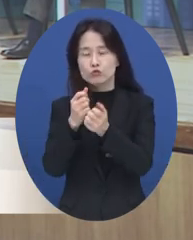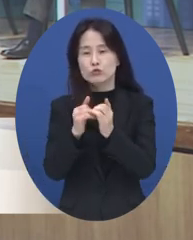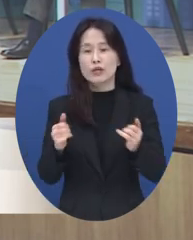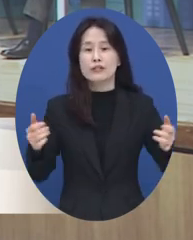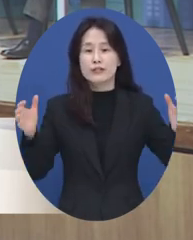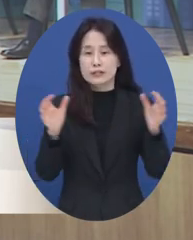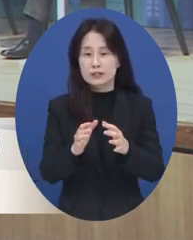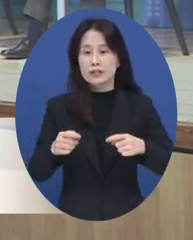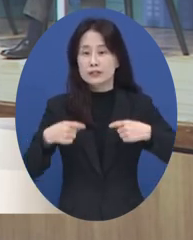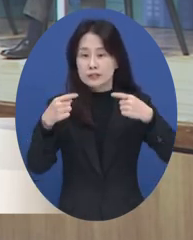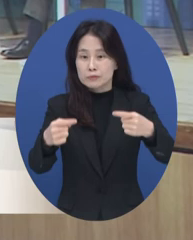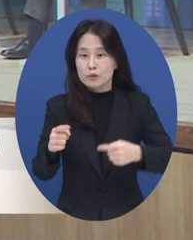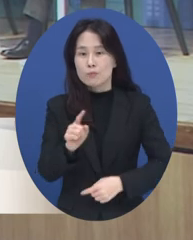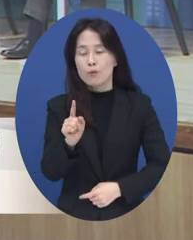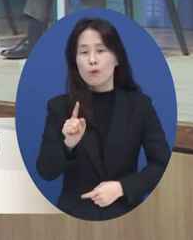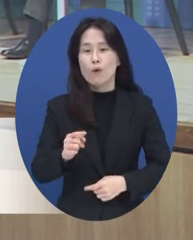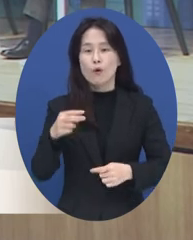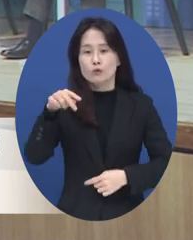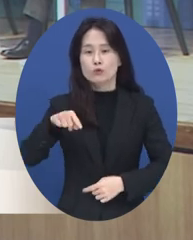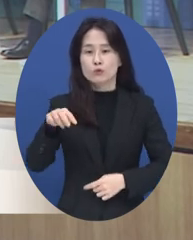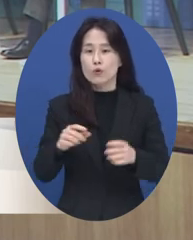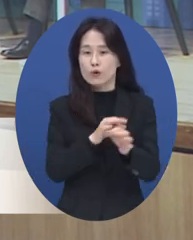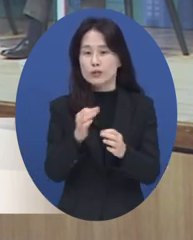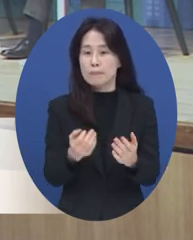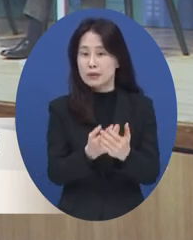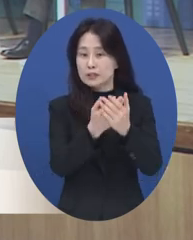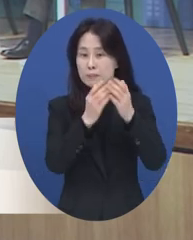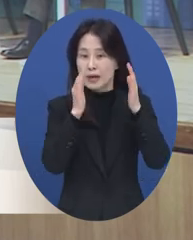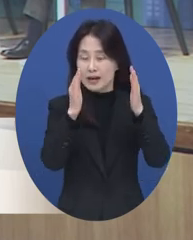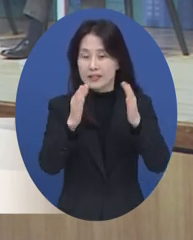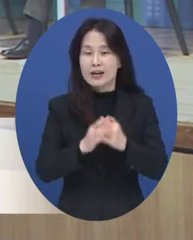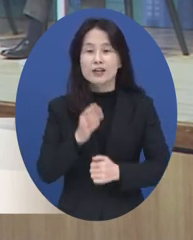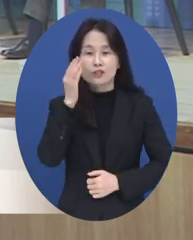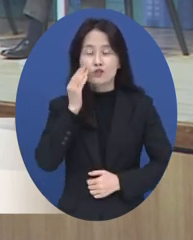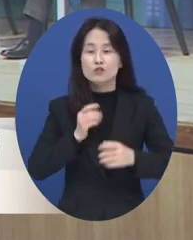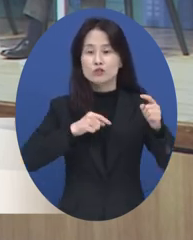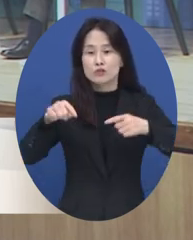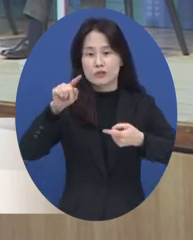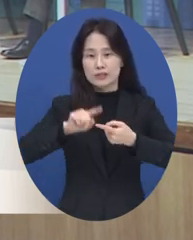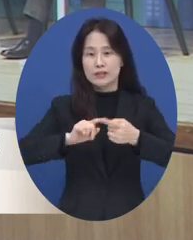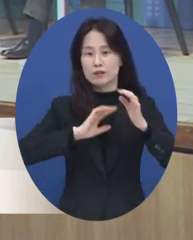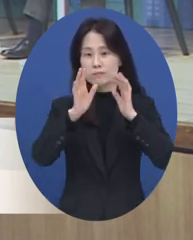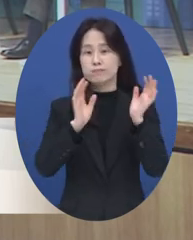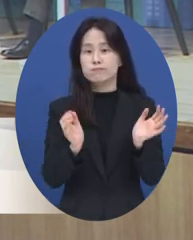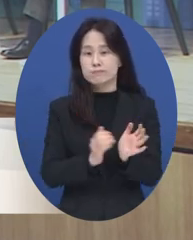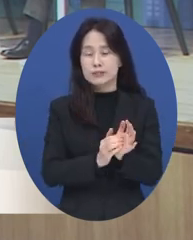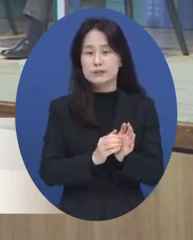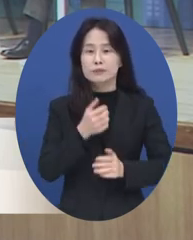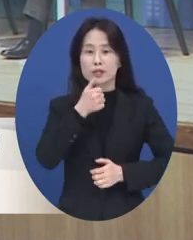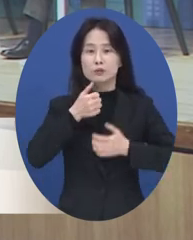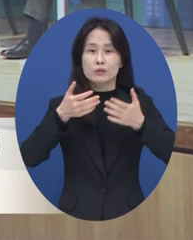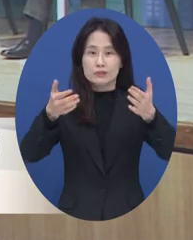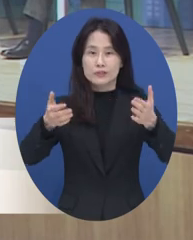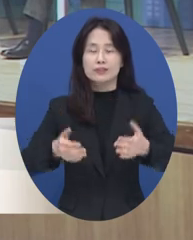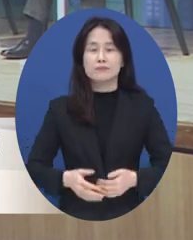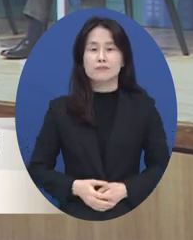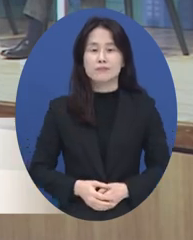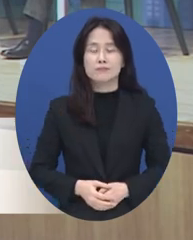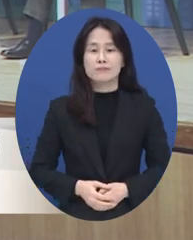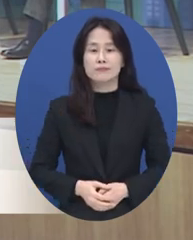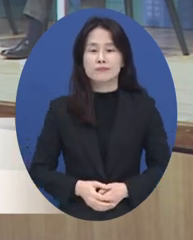프럼 에선 수술 경제 발전 방향과 경기도의 그림 ud 등에 대한 토론 회장이 마련됐습니다 그 00:00 기자가 현장